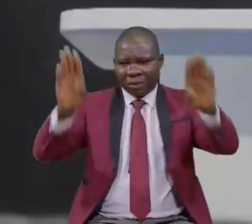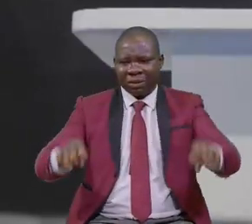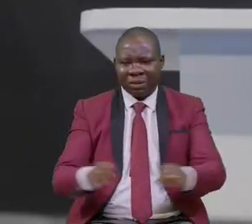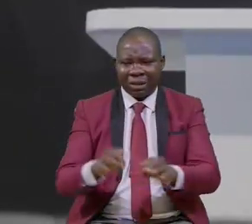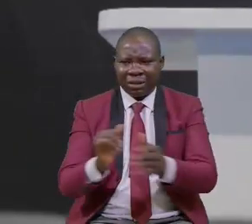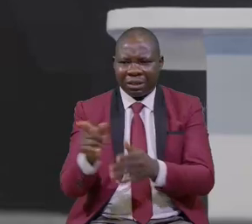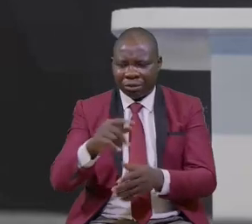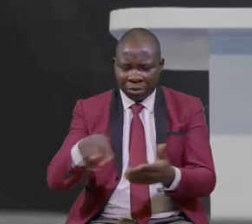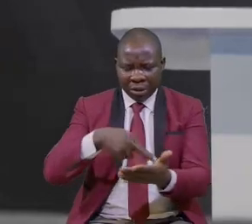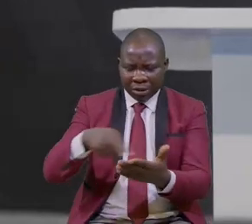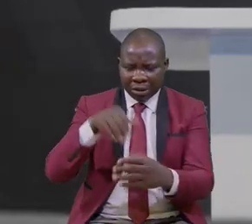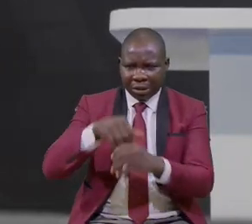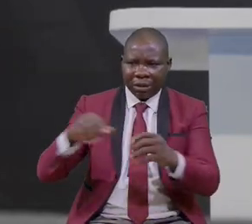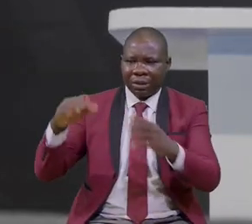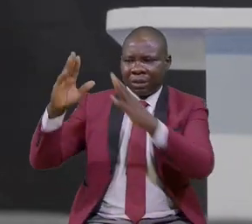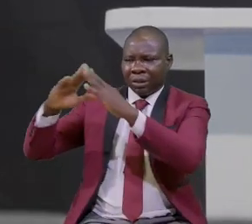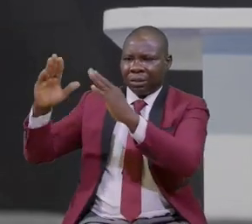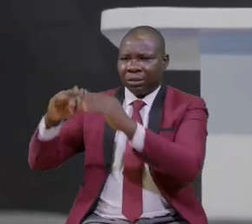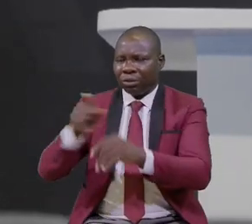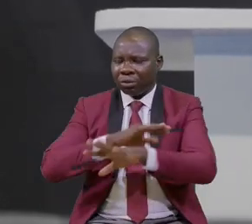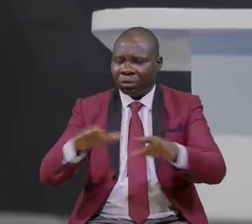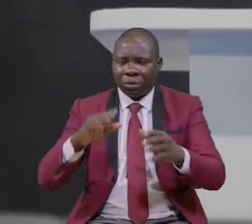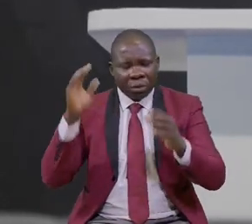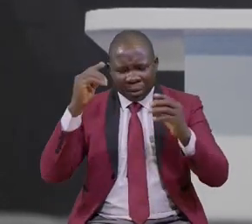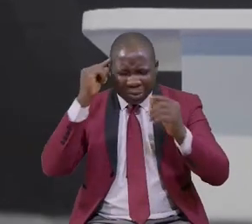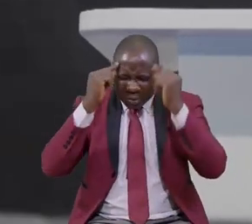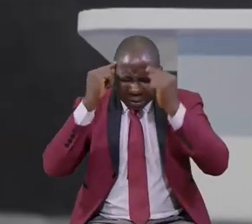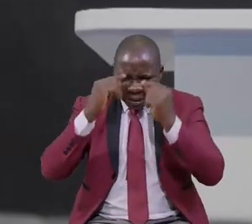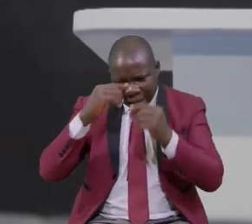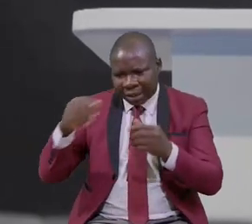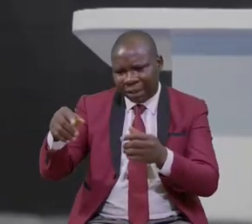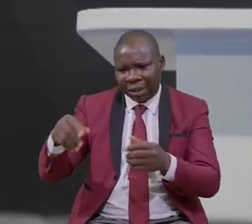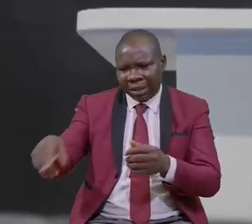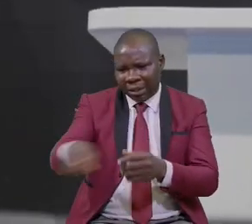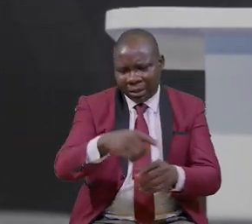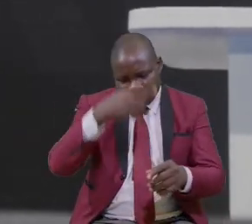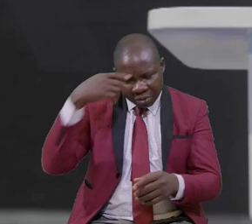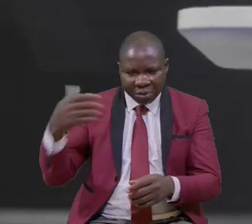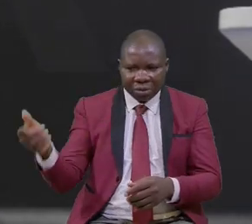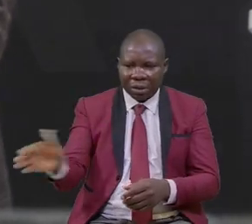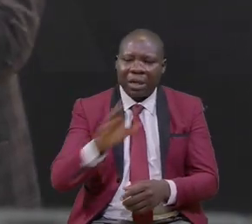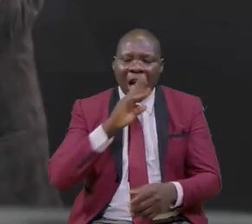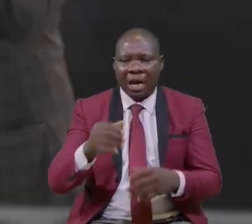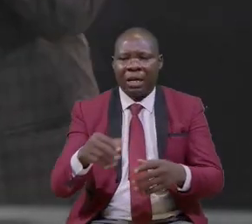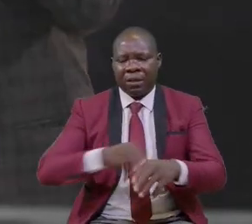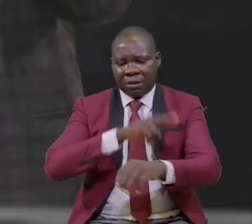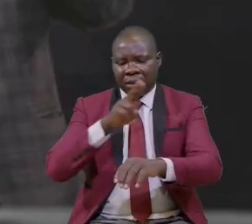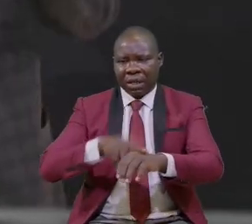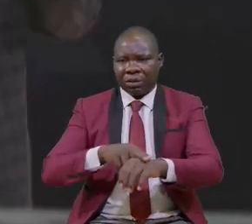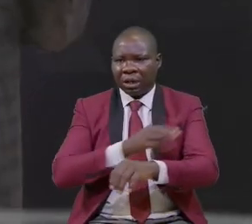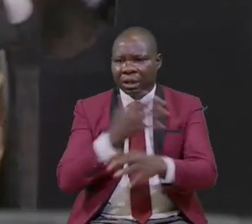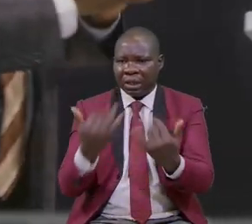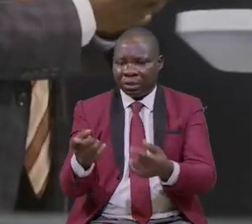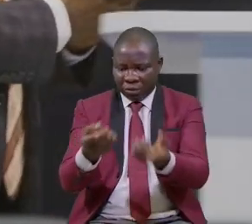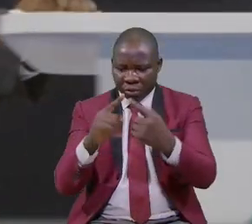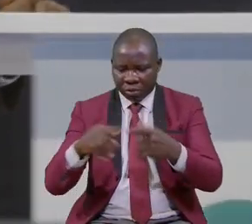tu ne les regardes pas. Parce qu'ils sont... Maintenant, tu viens à cette